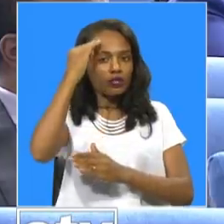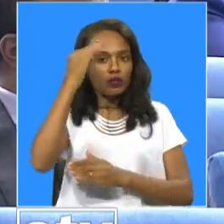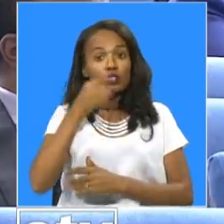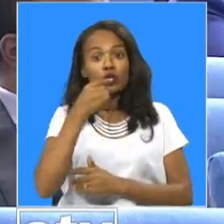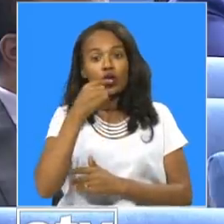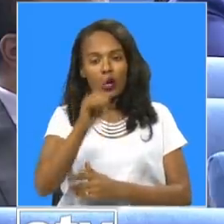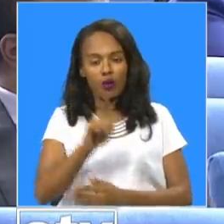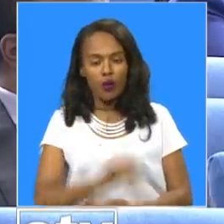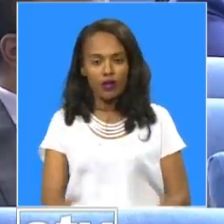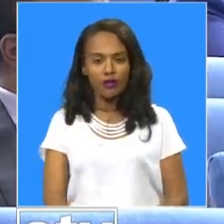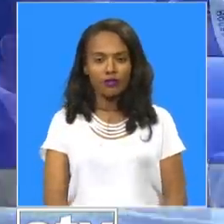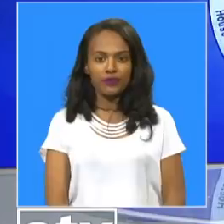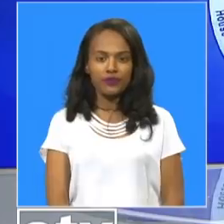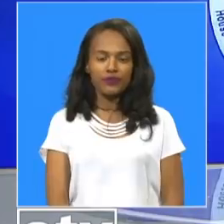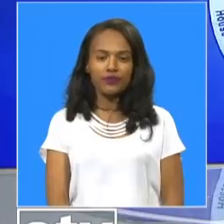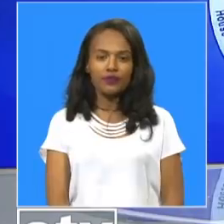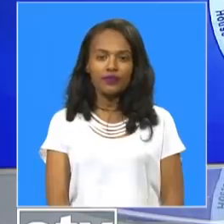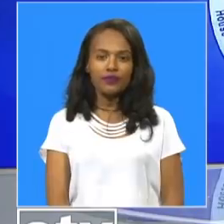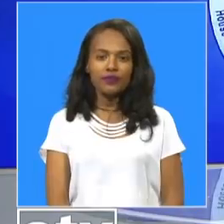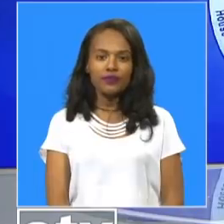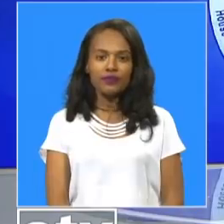ተናግሯል።